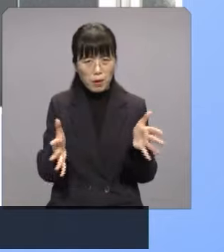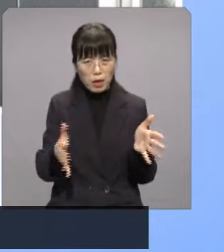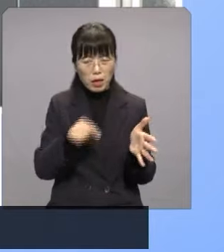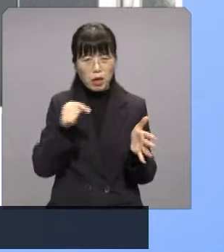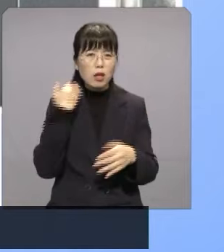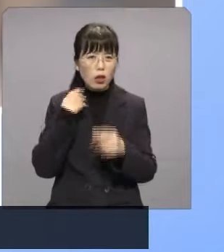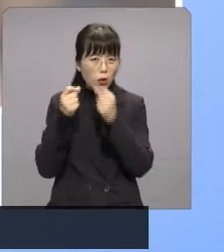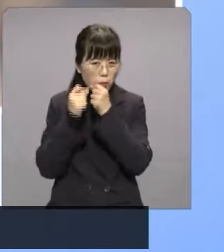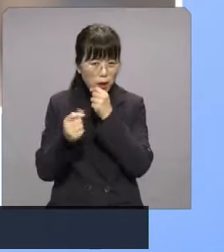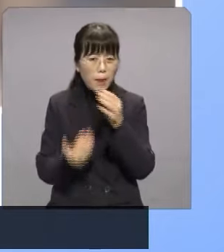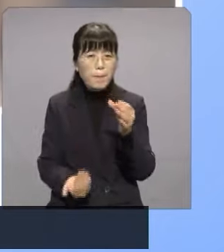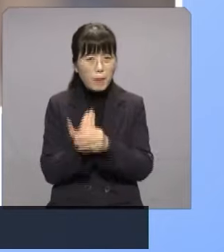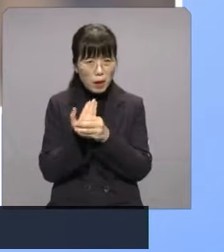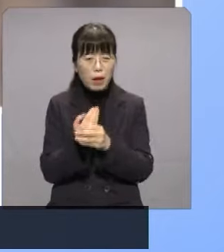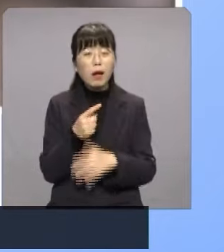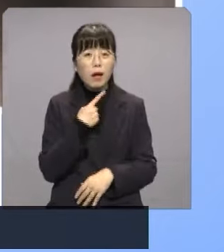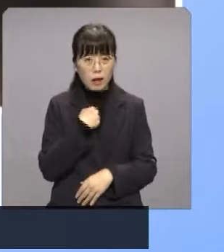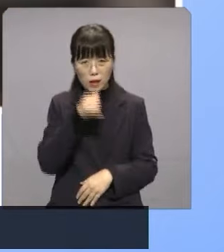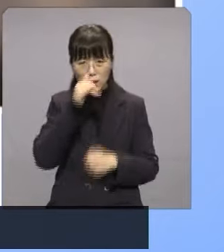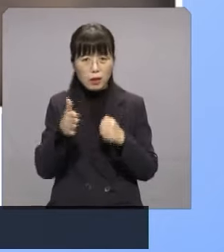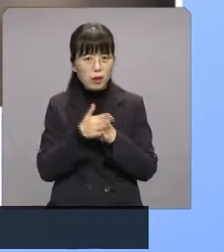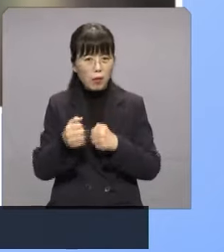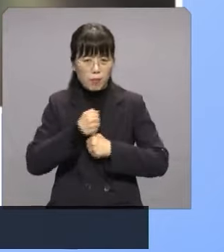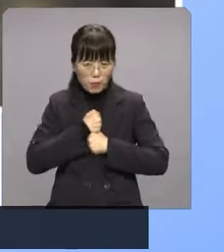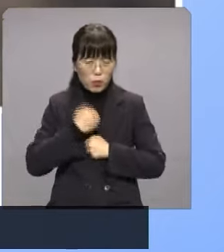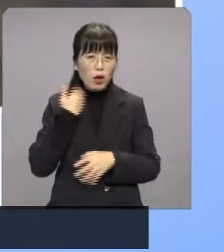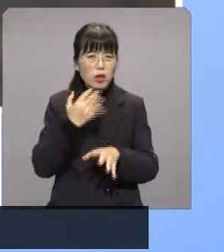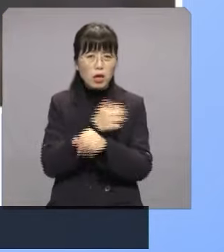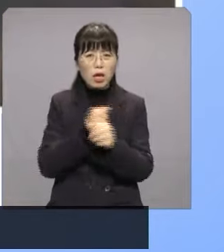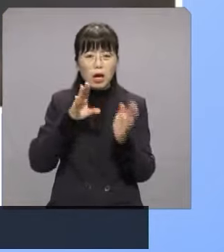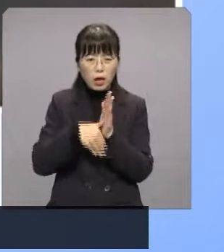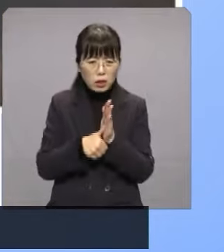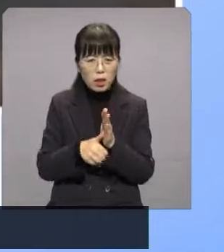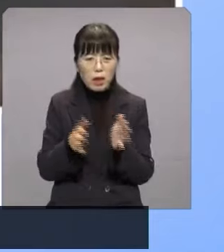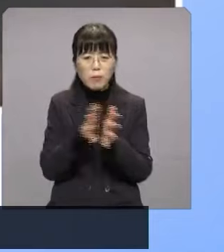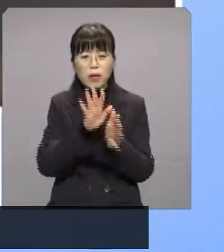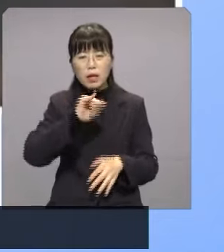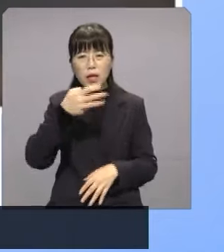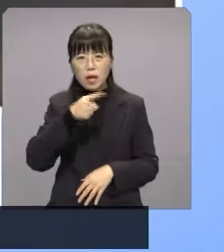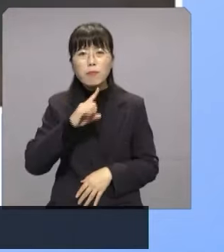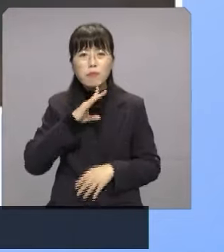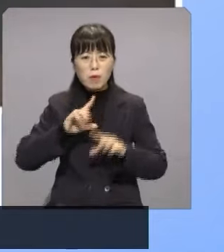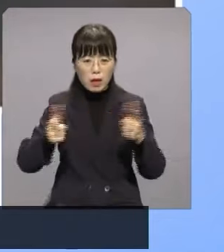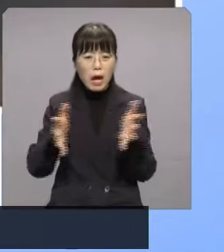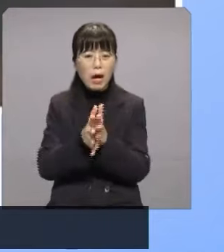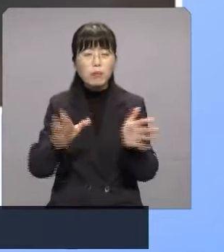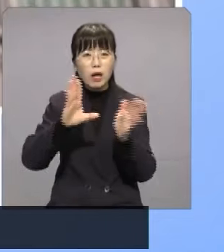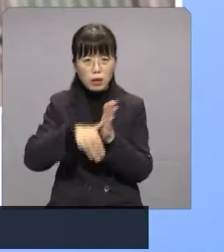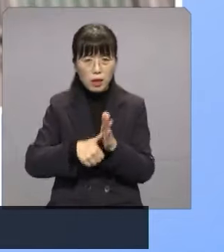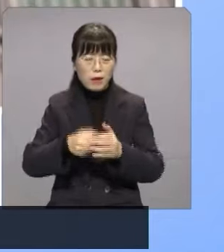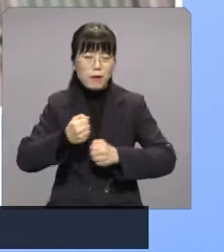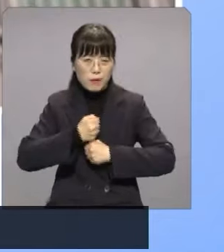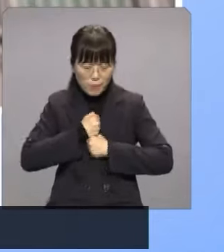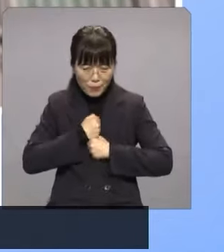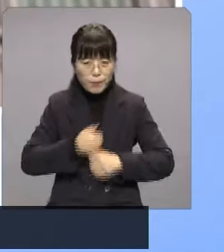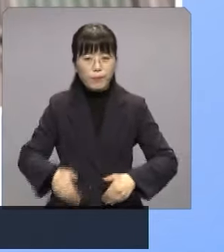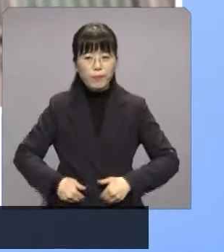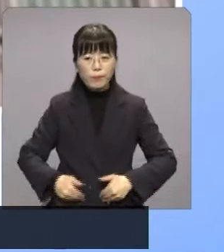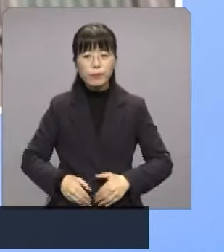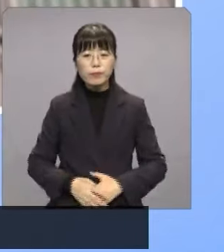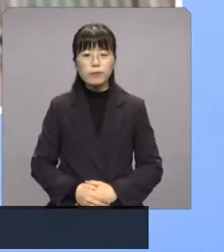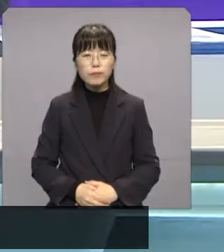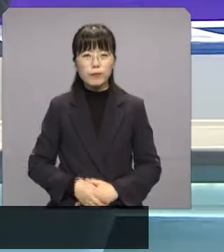전세 사기가 발생한다고 나오면서 각별한 전세 계약을 할 때는 빌라뿐만 아니라 아파트 할 때도 세심한 주의를 기울여야 하겠습니다.